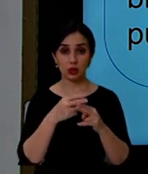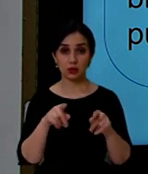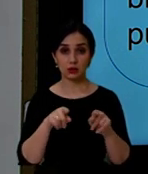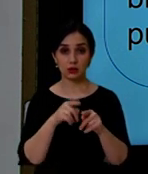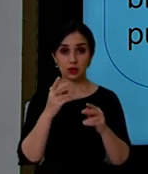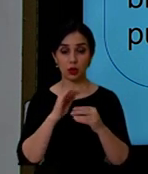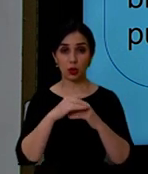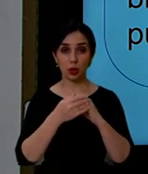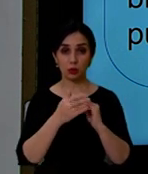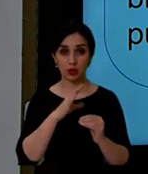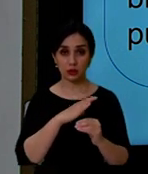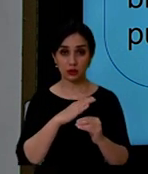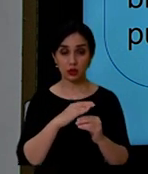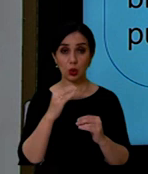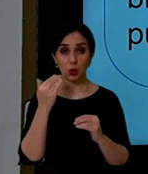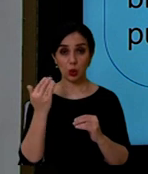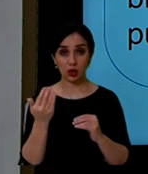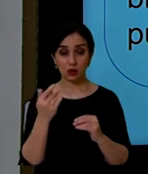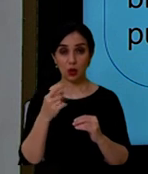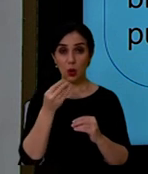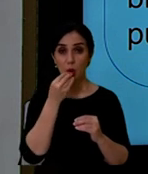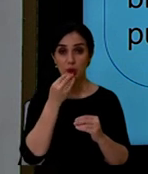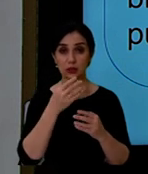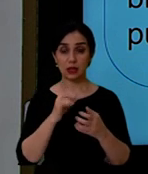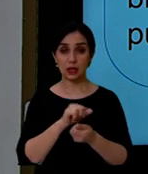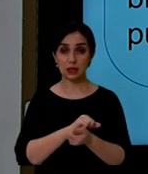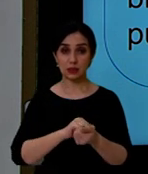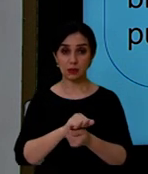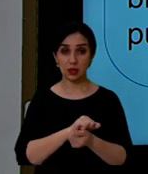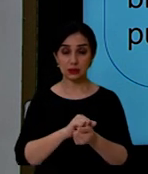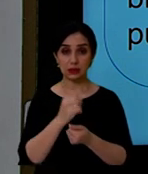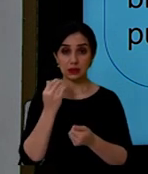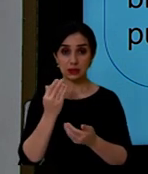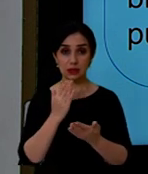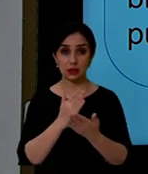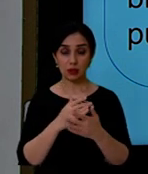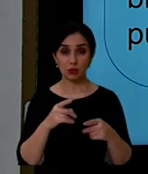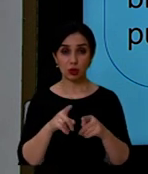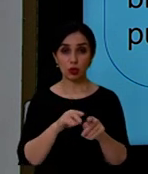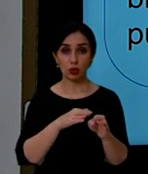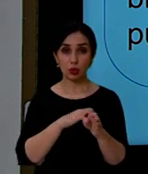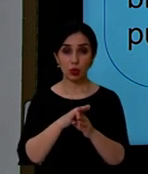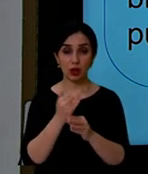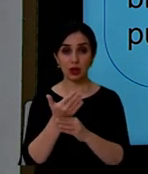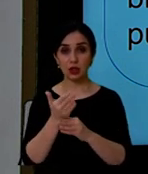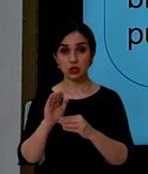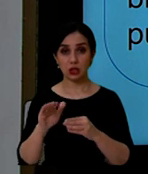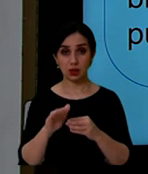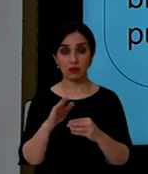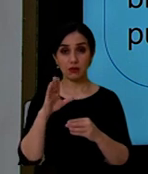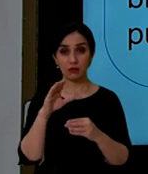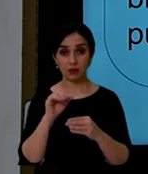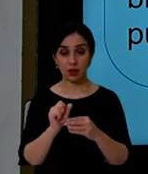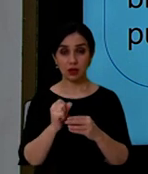bilan qoplangan. Ular ovqat hazm qilish sistemasidan to'liq ajralgan